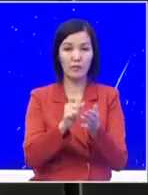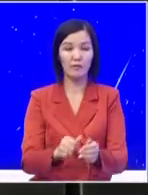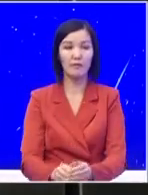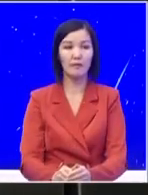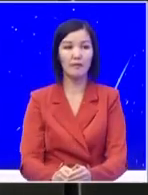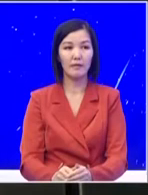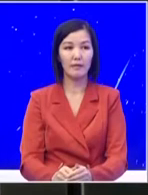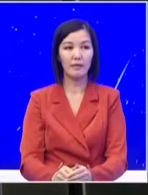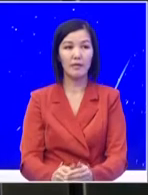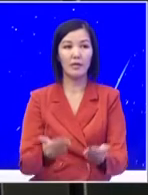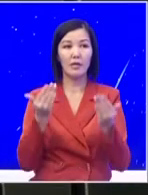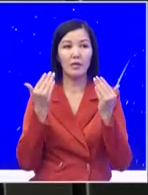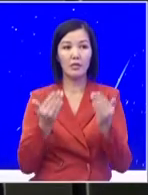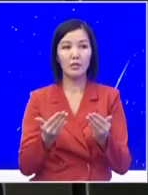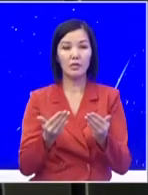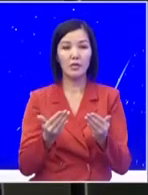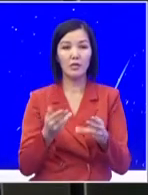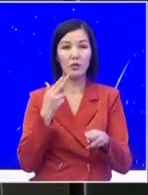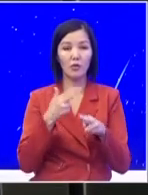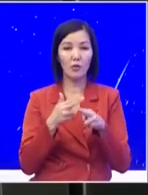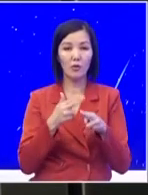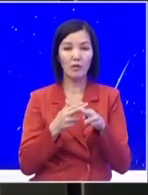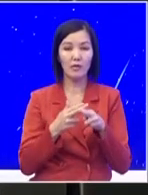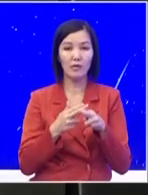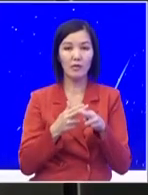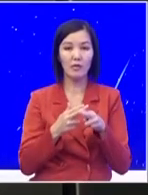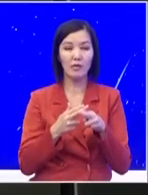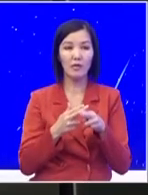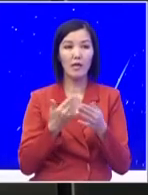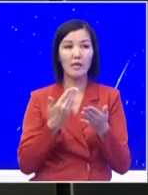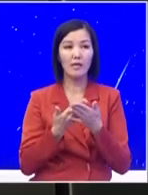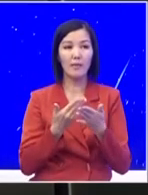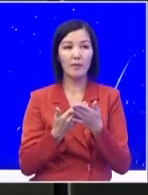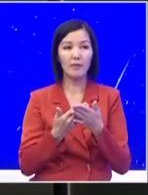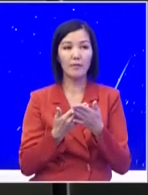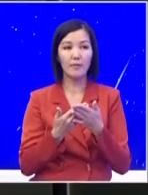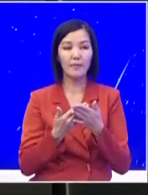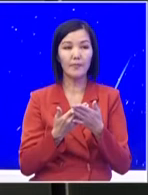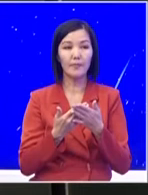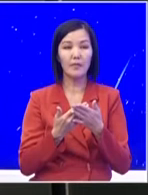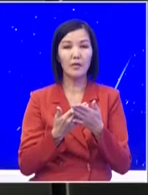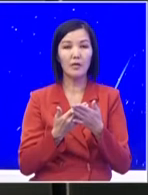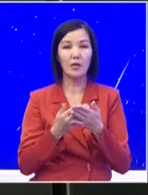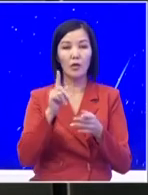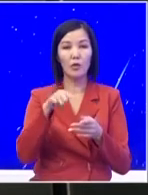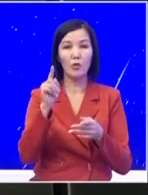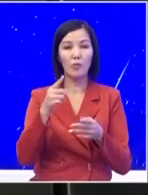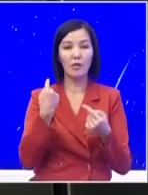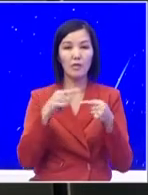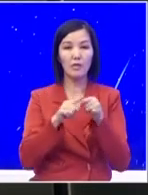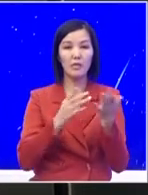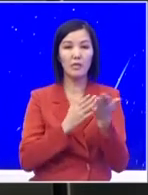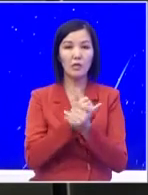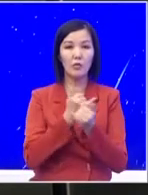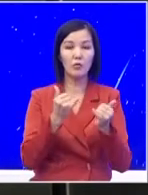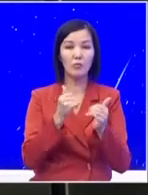Кнопки в современных лифтах сделаны из металла. Это позволяет избежать технических неполадок и актов вандализма. А номер технической службы всегда